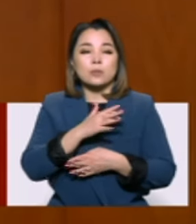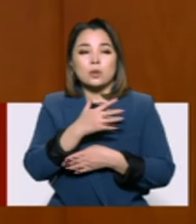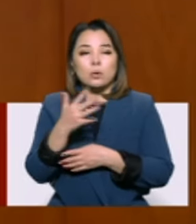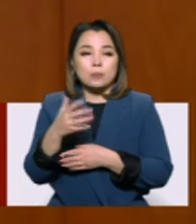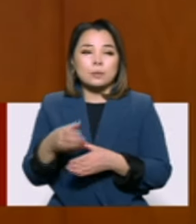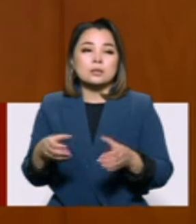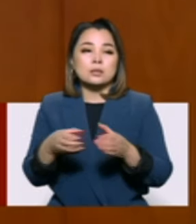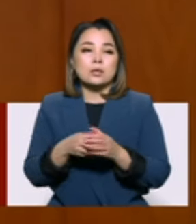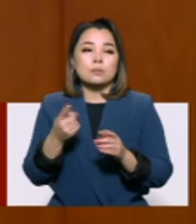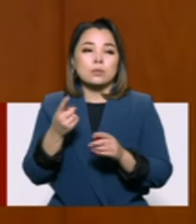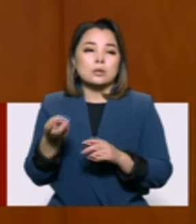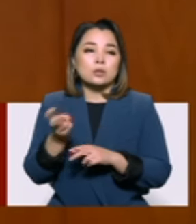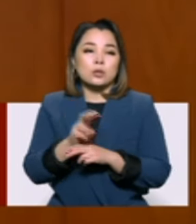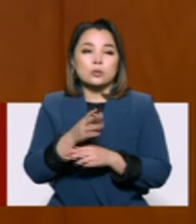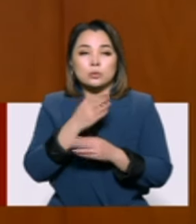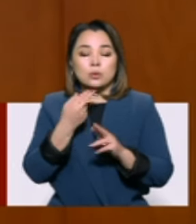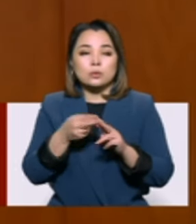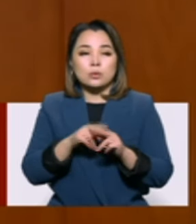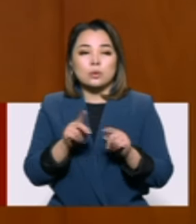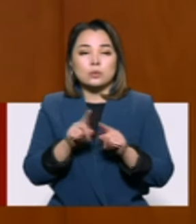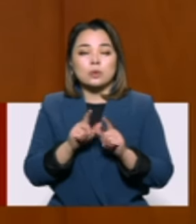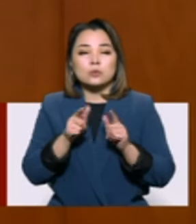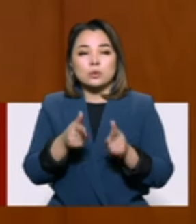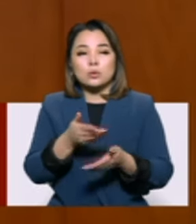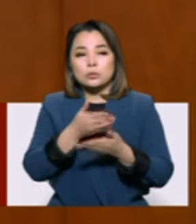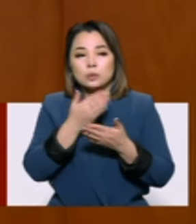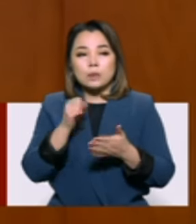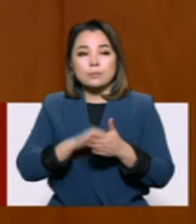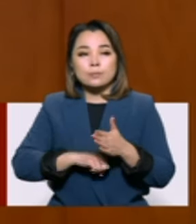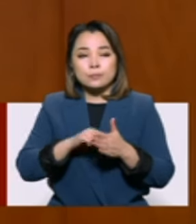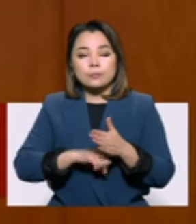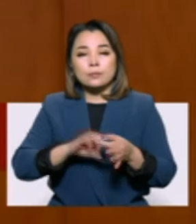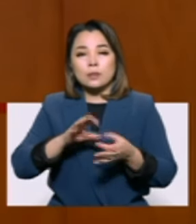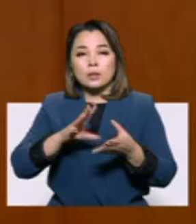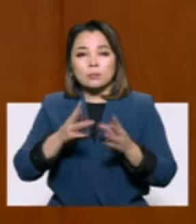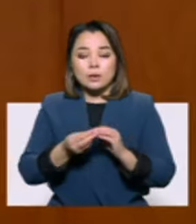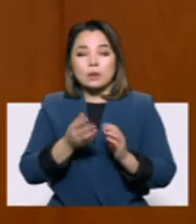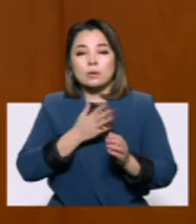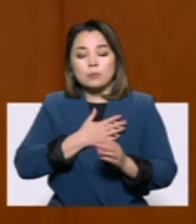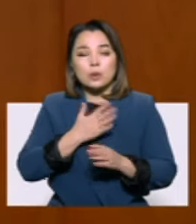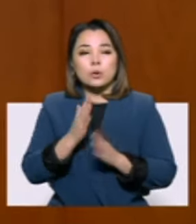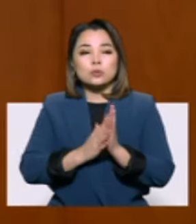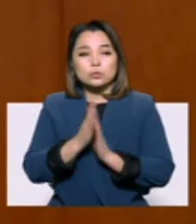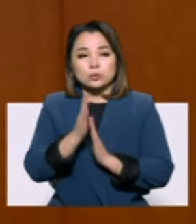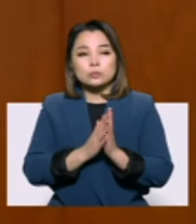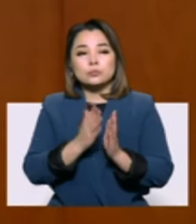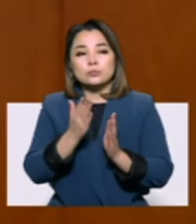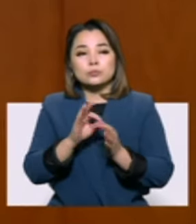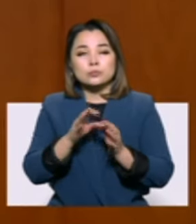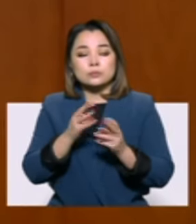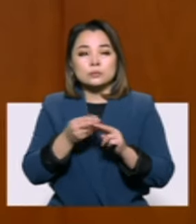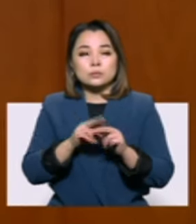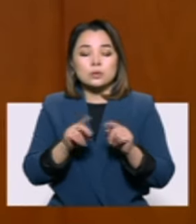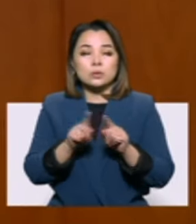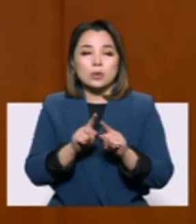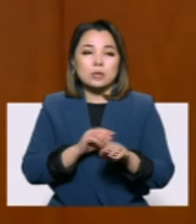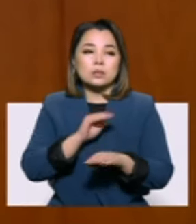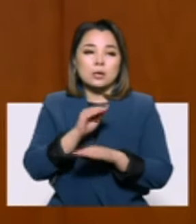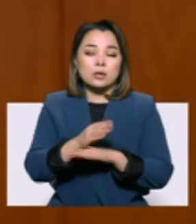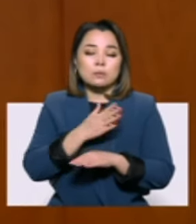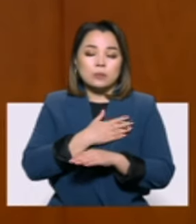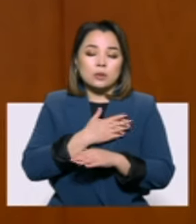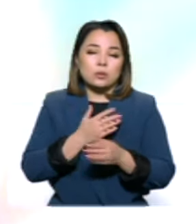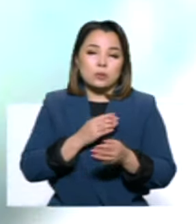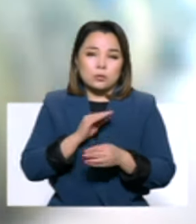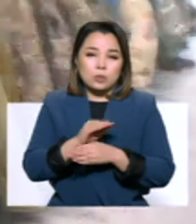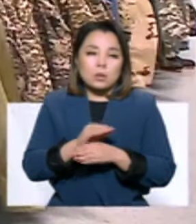саласына неге келмейтіні, неге оқуға түспейтіні, себебі жалақы аз. Сол себептен мен сіздерге қосыламын, әрине екі емес үш есе қосса да мен нұр